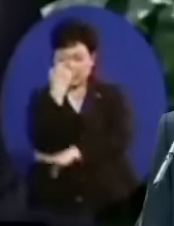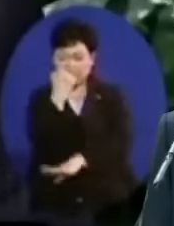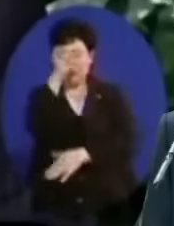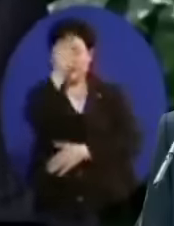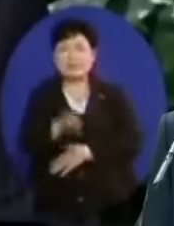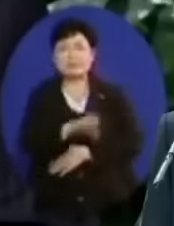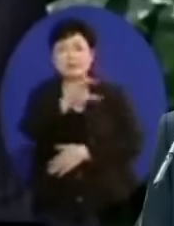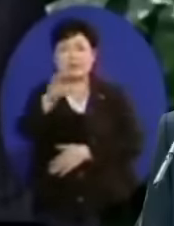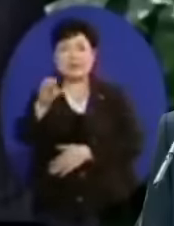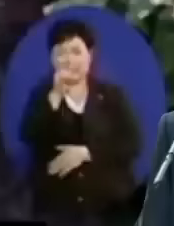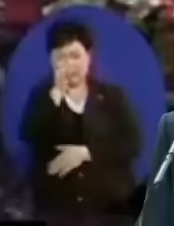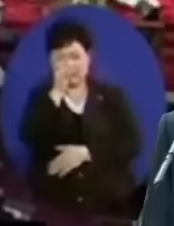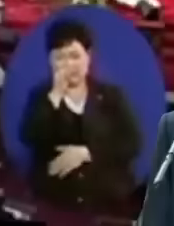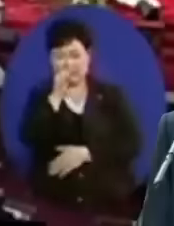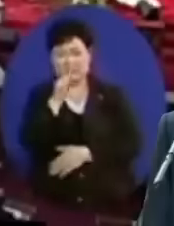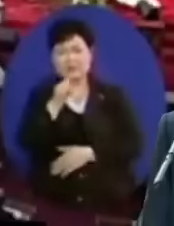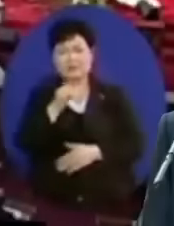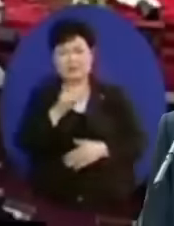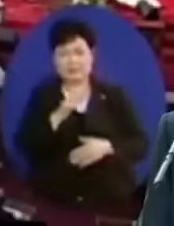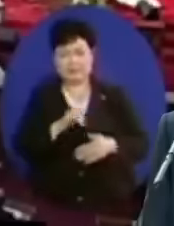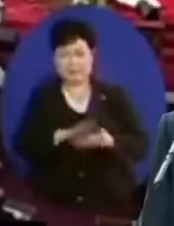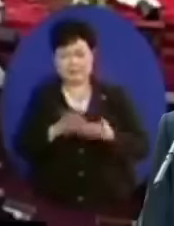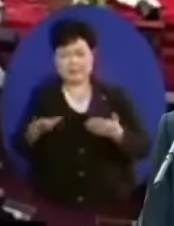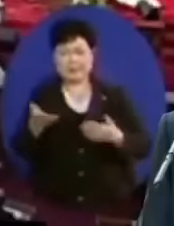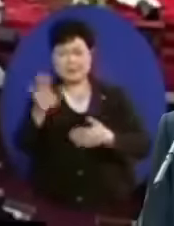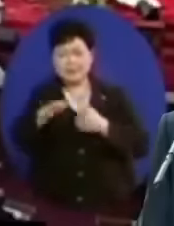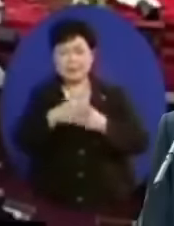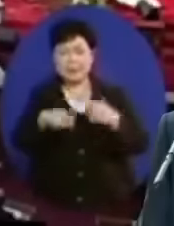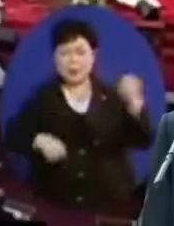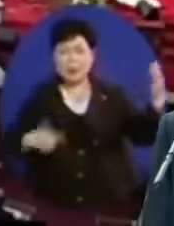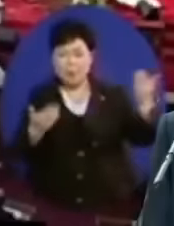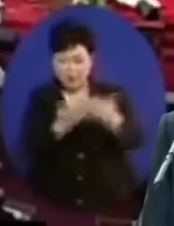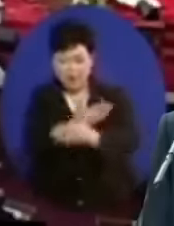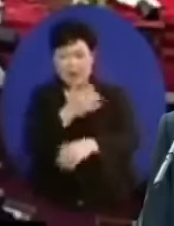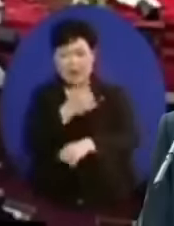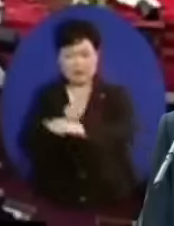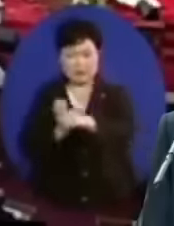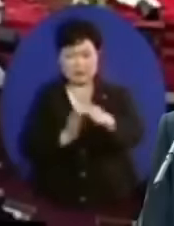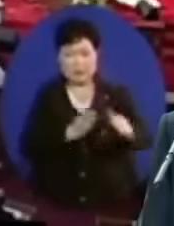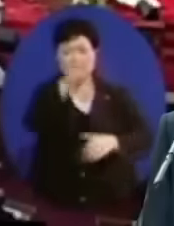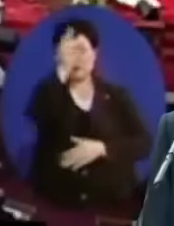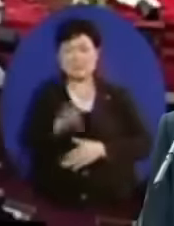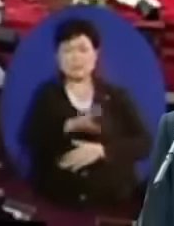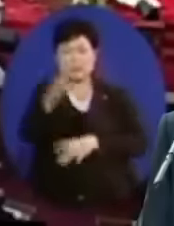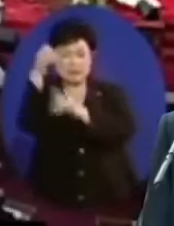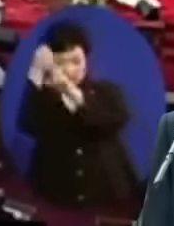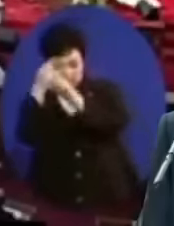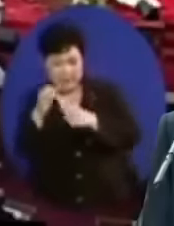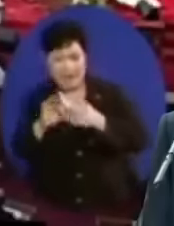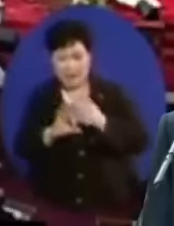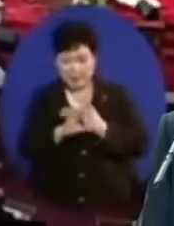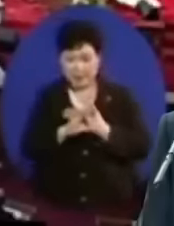십자가에 있는 것입니다. 그러므로 회개하고 십자가를 의지하면